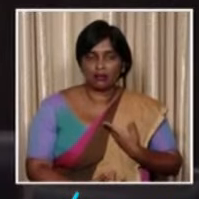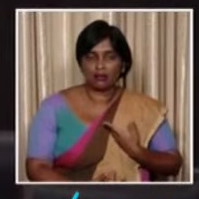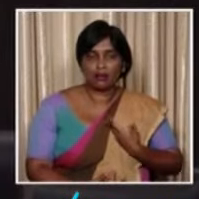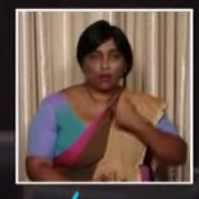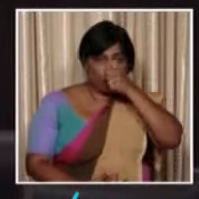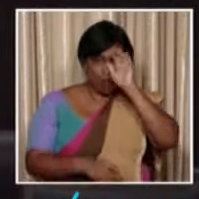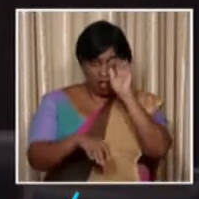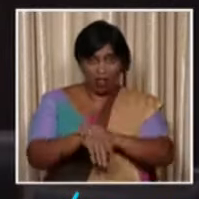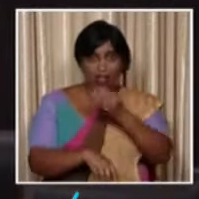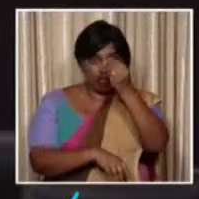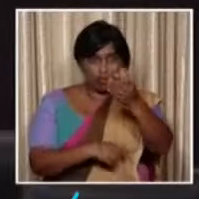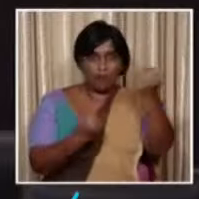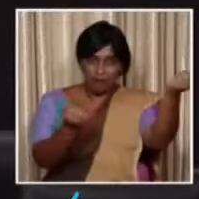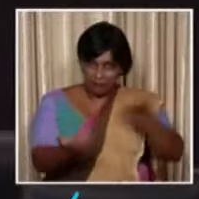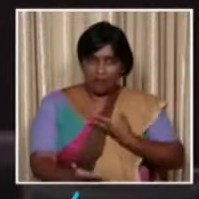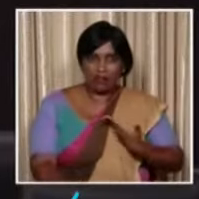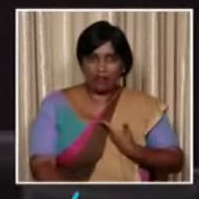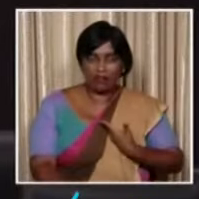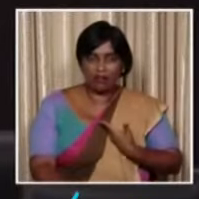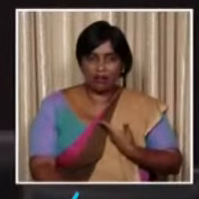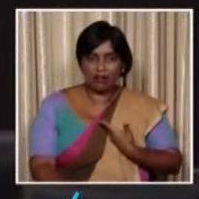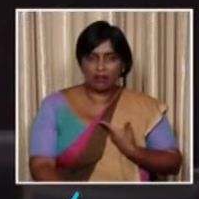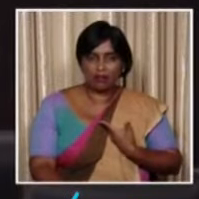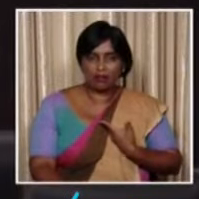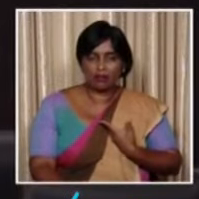හොරකම අල්ලලා දුන්නට මේකද කරන්නේ?